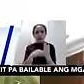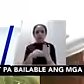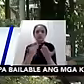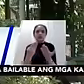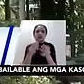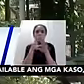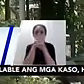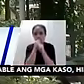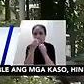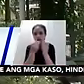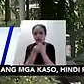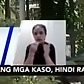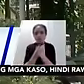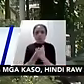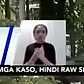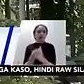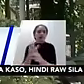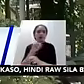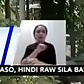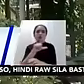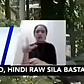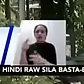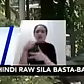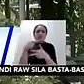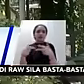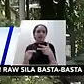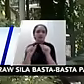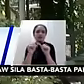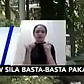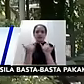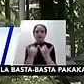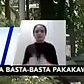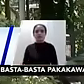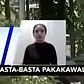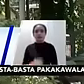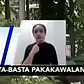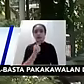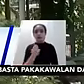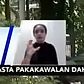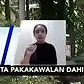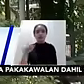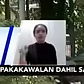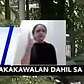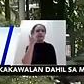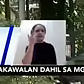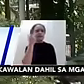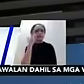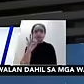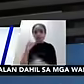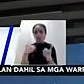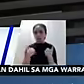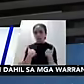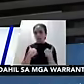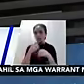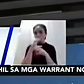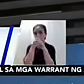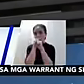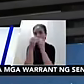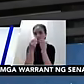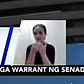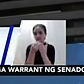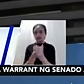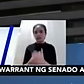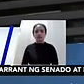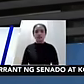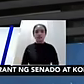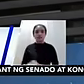at Civil Aviation Authority of the Philippines. Ayon sa KAAP, titignan pa nila kung meron silang intelligence funds. Hindi rin naman daw tiyak sa ngayon